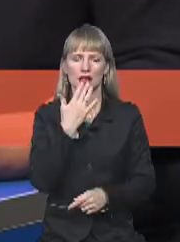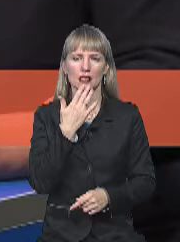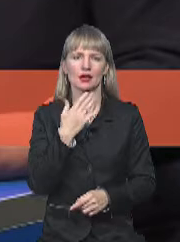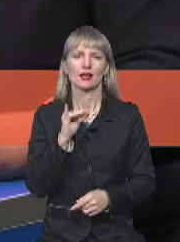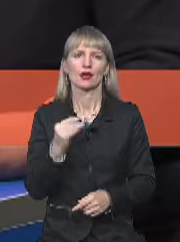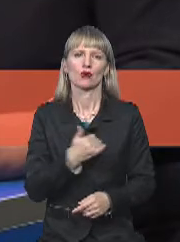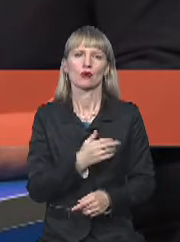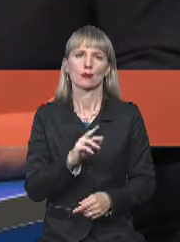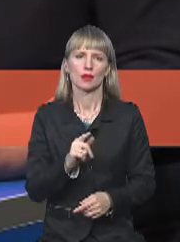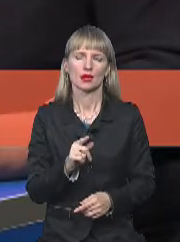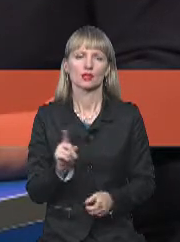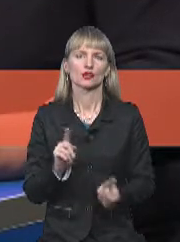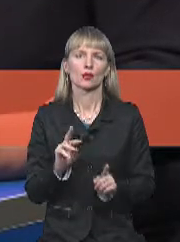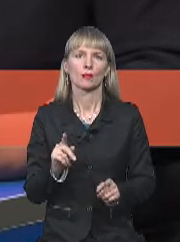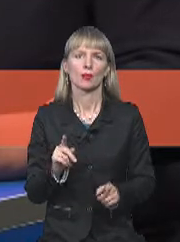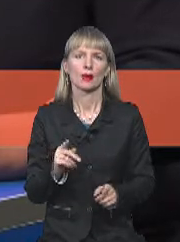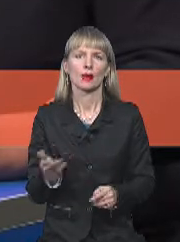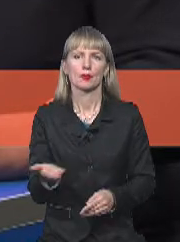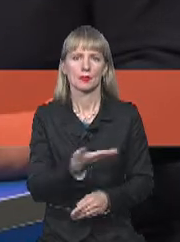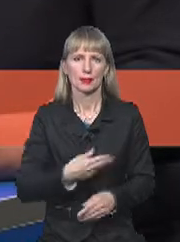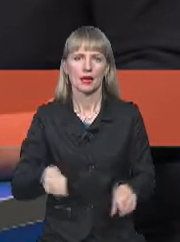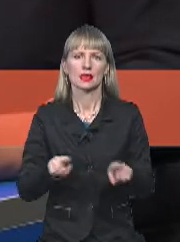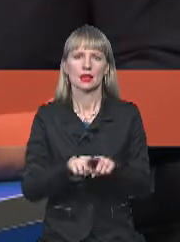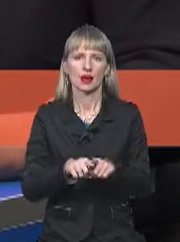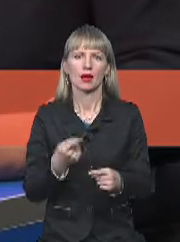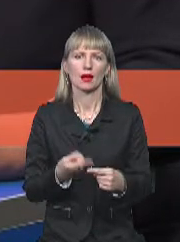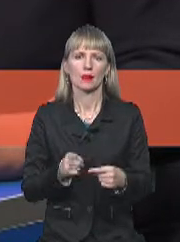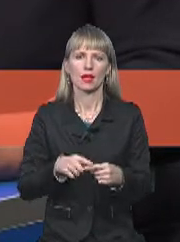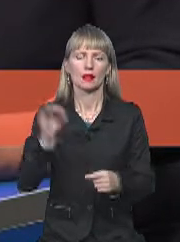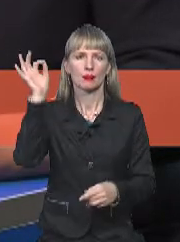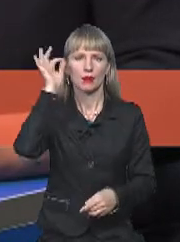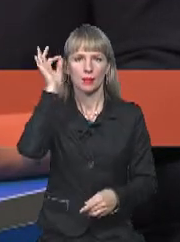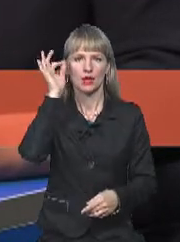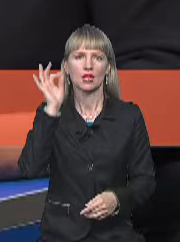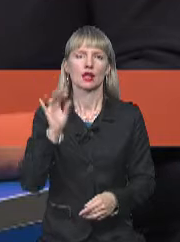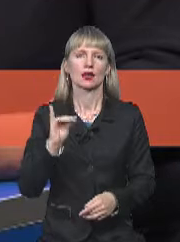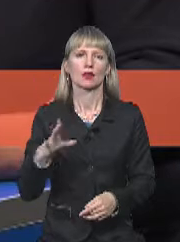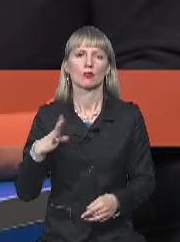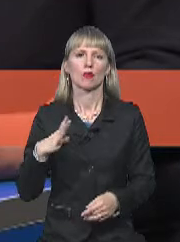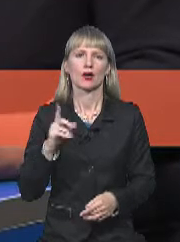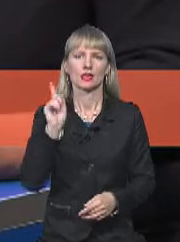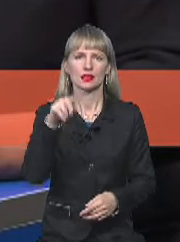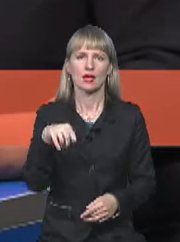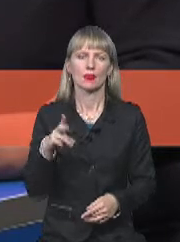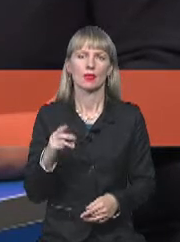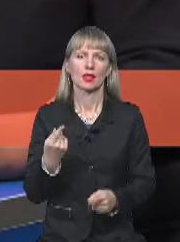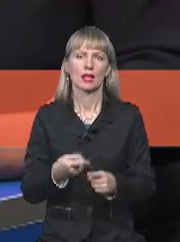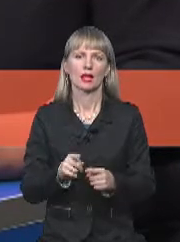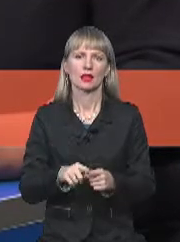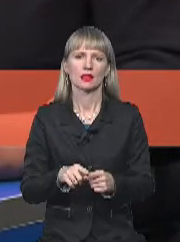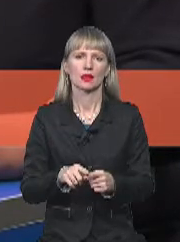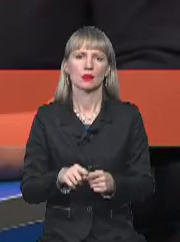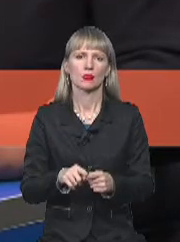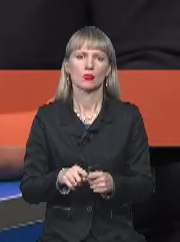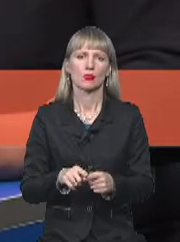національності. І хотілося б, щоб ми також про це пам'ятали і бували там на цьому,